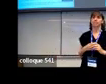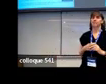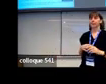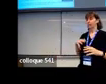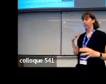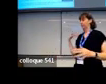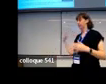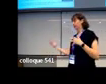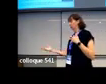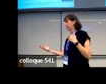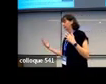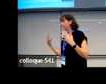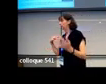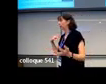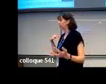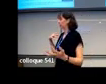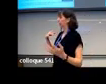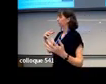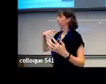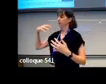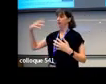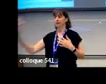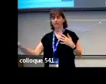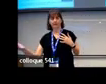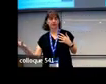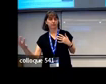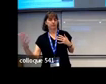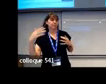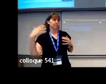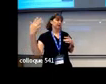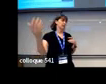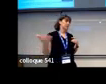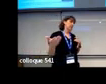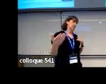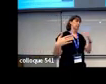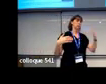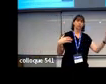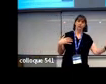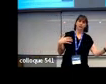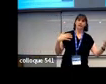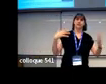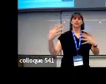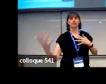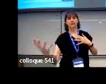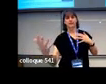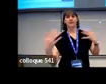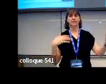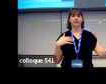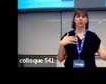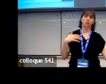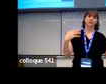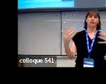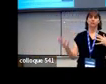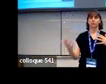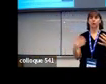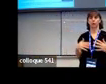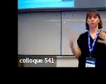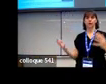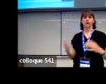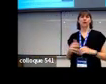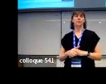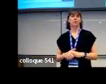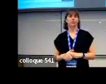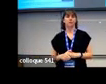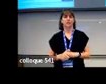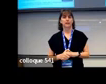chapitre. On avait aussi combiné des modes d'info et des gens qui... Quand ils voient en vidéo puis en texte, ça les aide, un les aide plus que